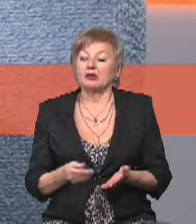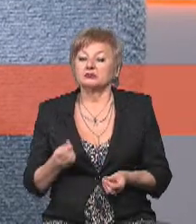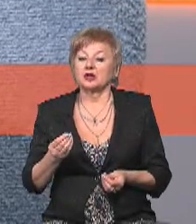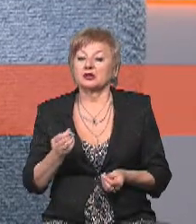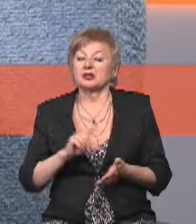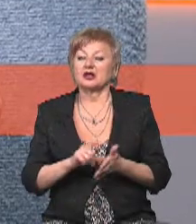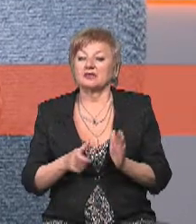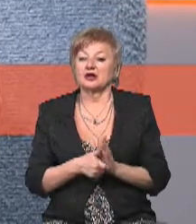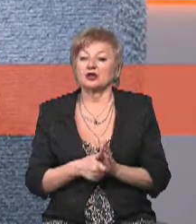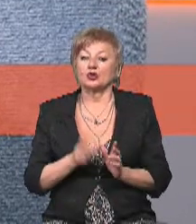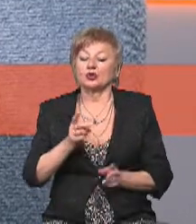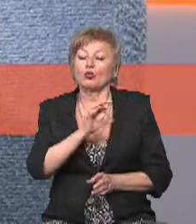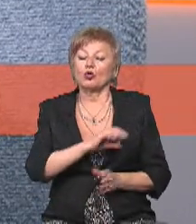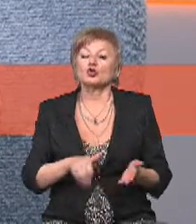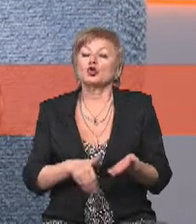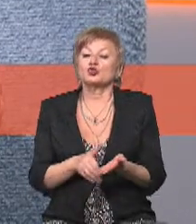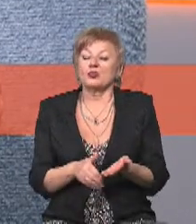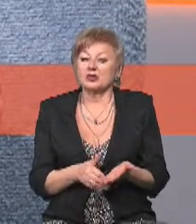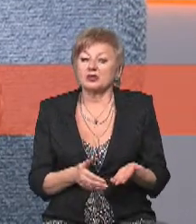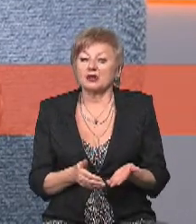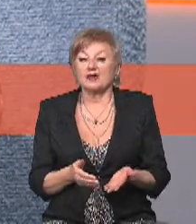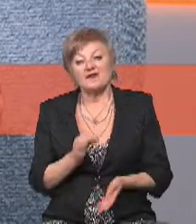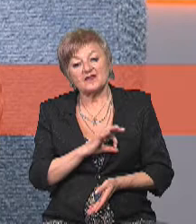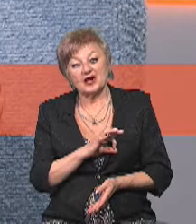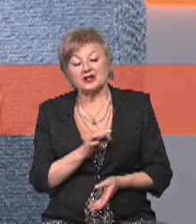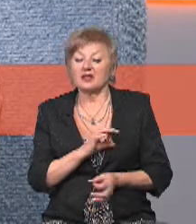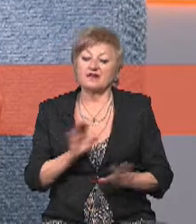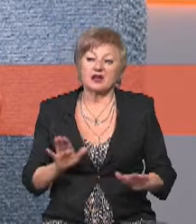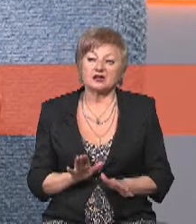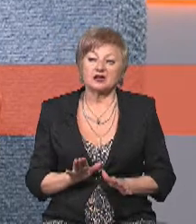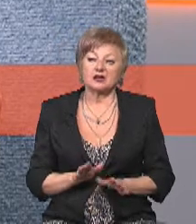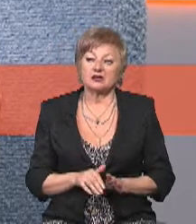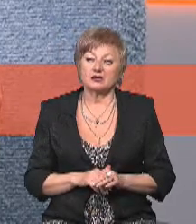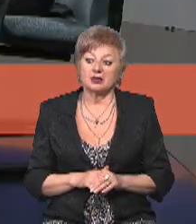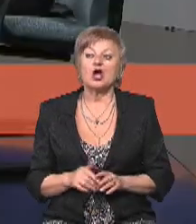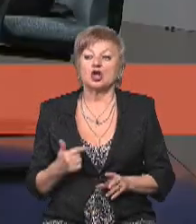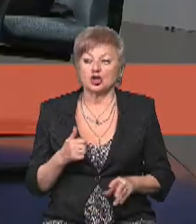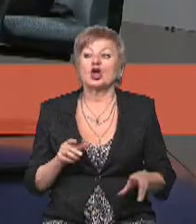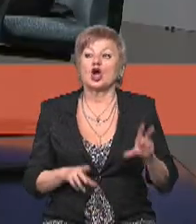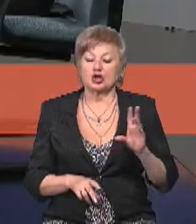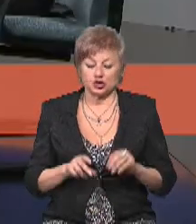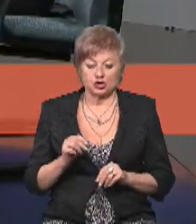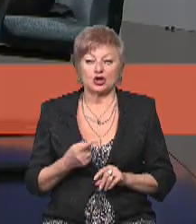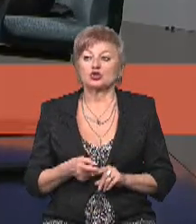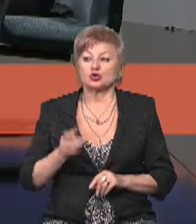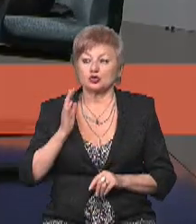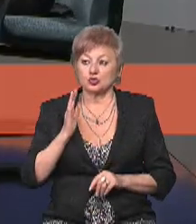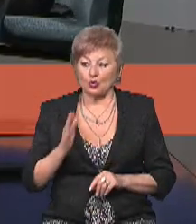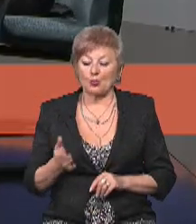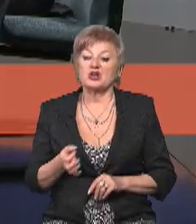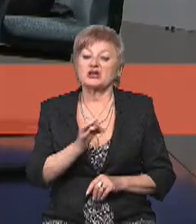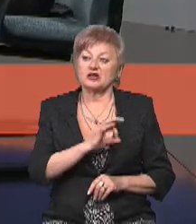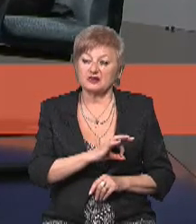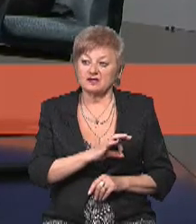тим людям, які користуються субсидією ця акція? Як ви думаєте, пан Максим? Я вважаю, що це буде